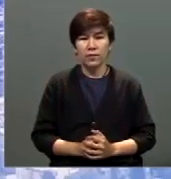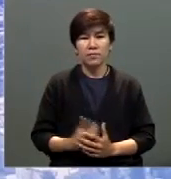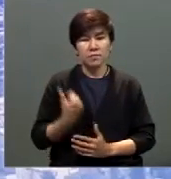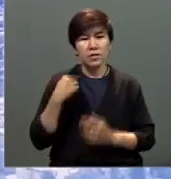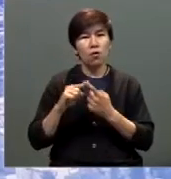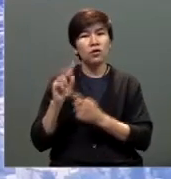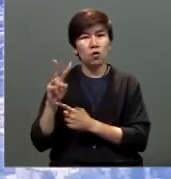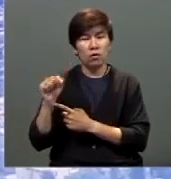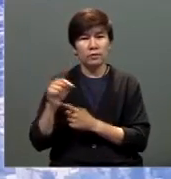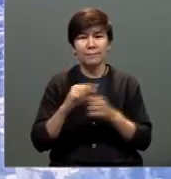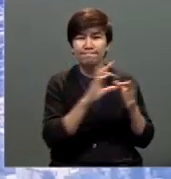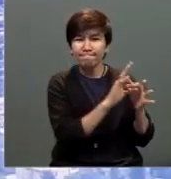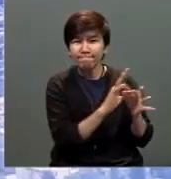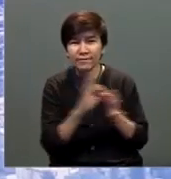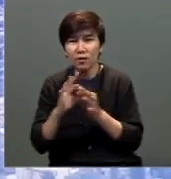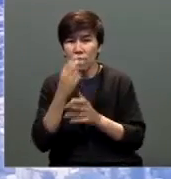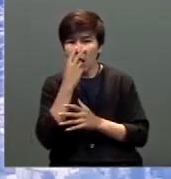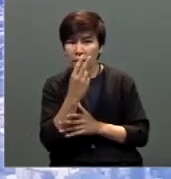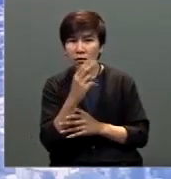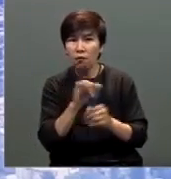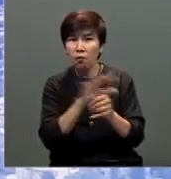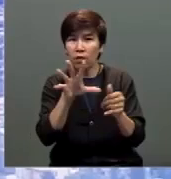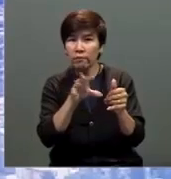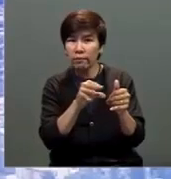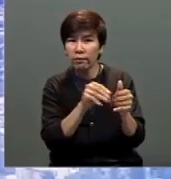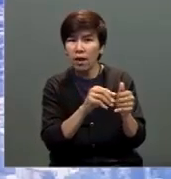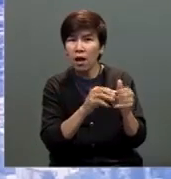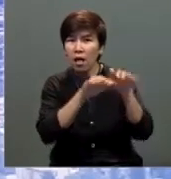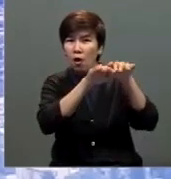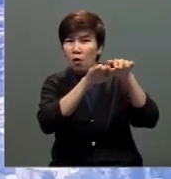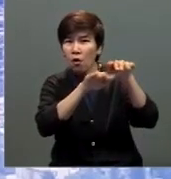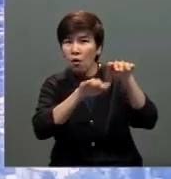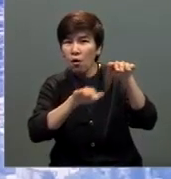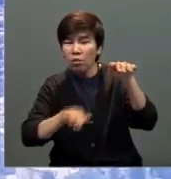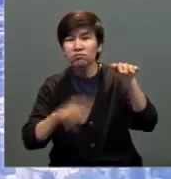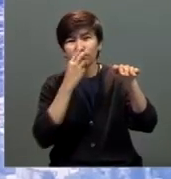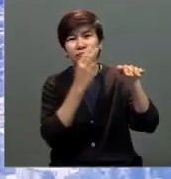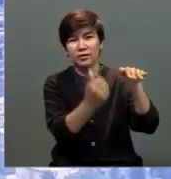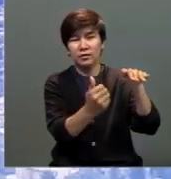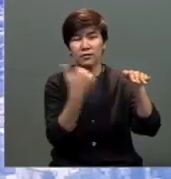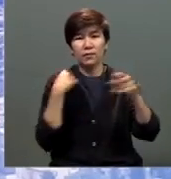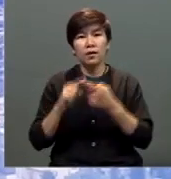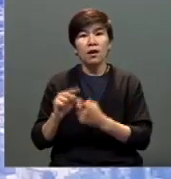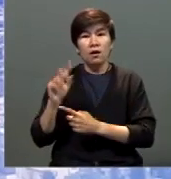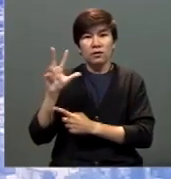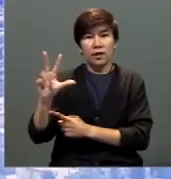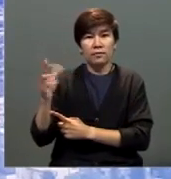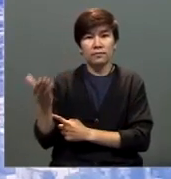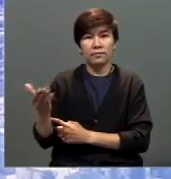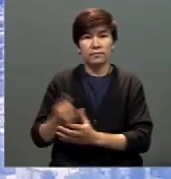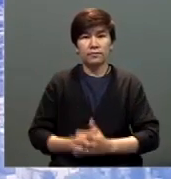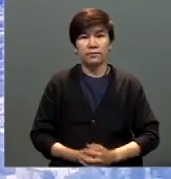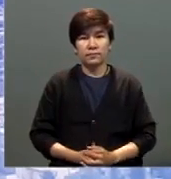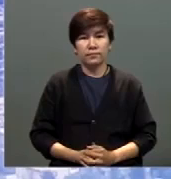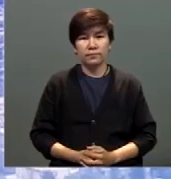2ที่เราใช้กันมาแล้วเห็นผลว่าได้ผลแล้วต้องประกอบกับข้อที่3ด้วยครับก็คือต้องมี